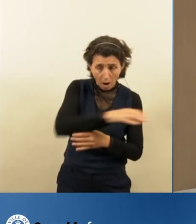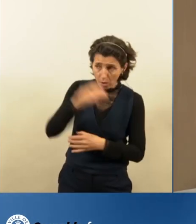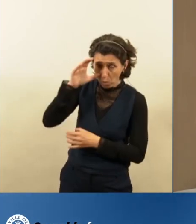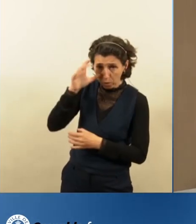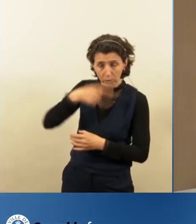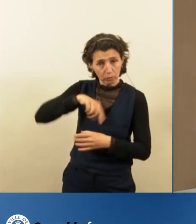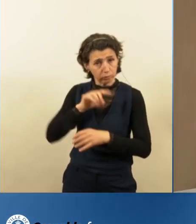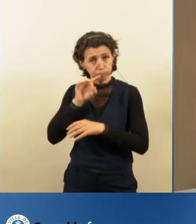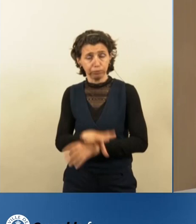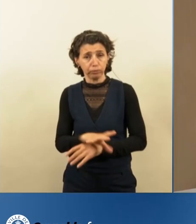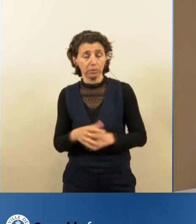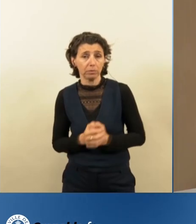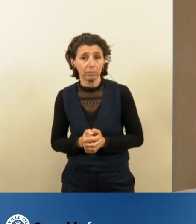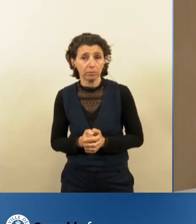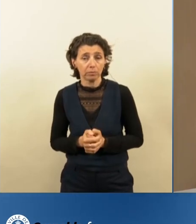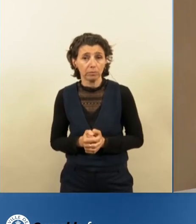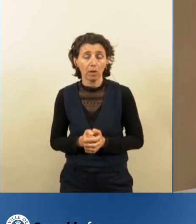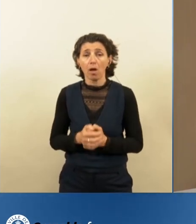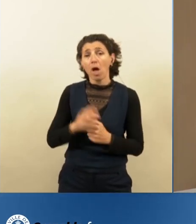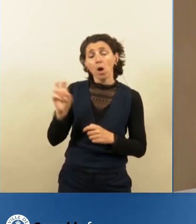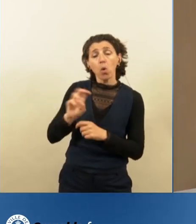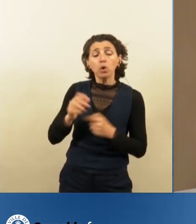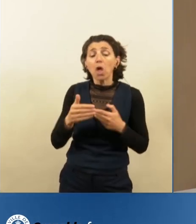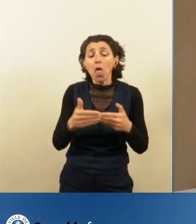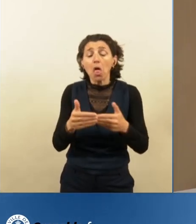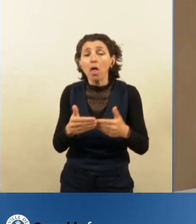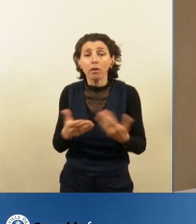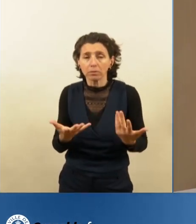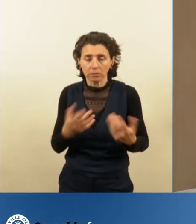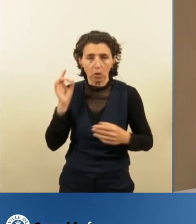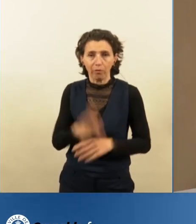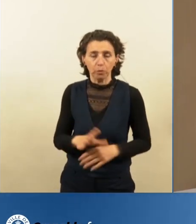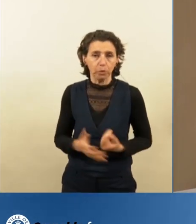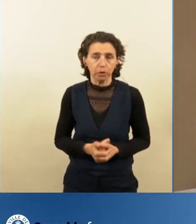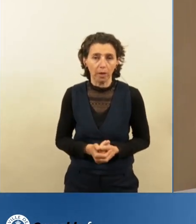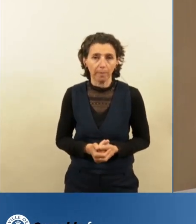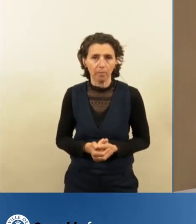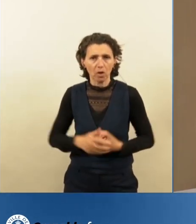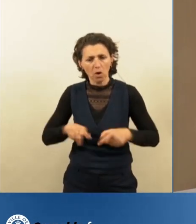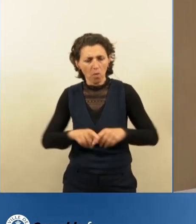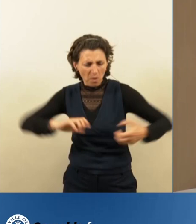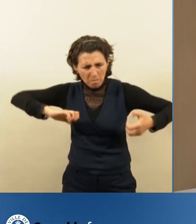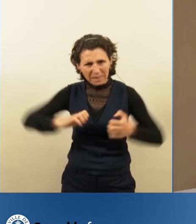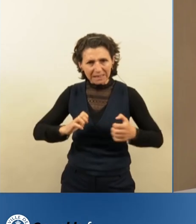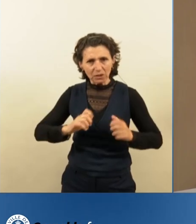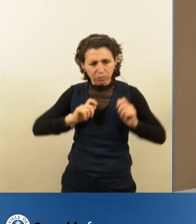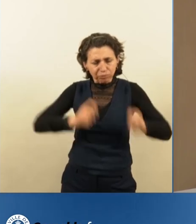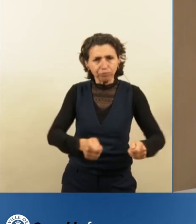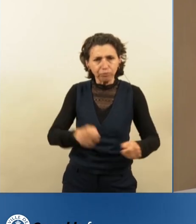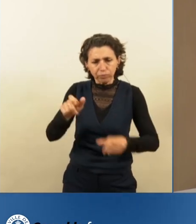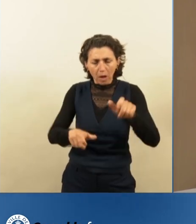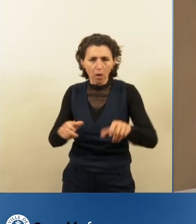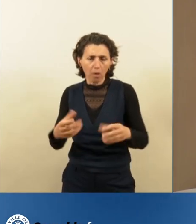donc la fusion court termiste de l'écologie de l'interdiction qui veut mettre donc la pression sur les plus modestes